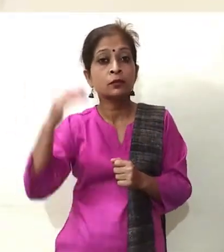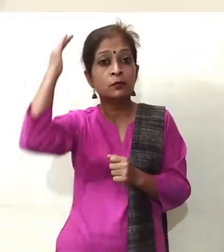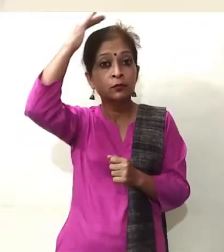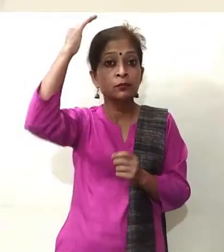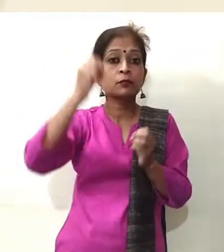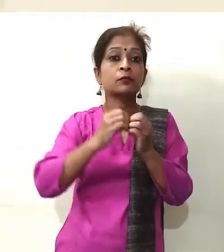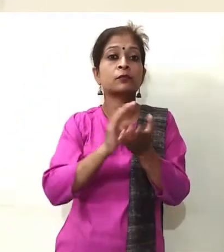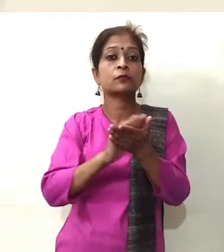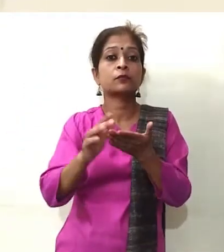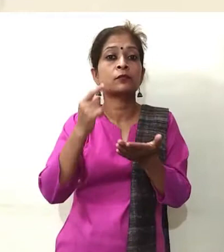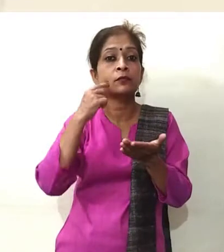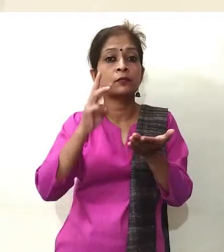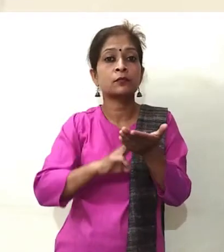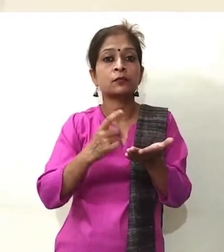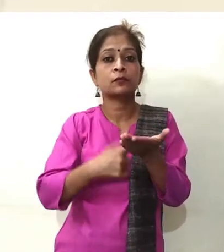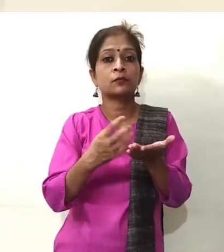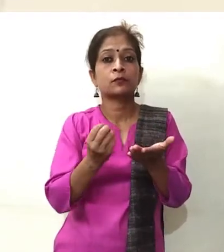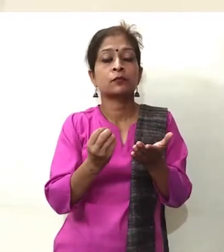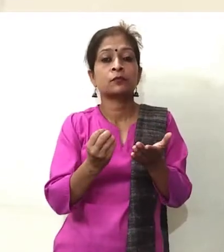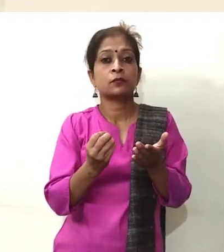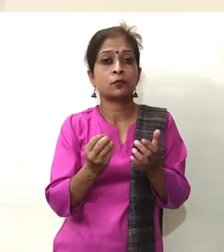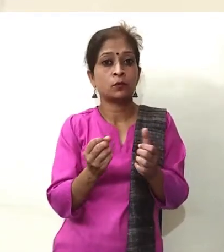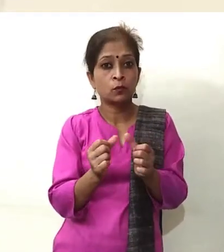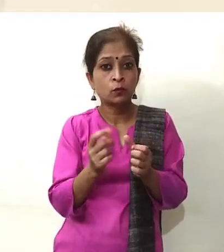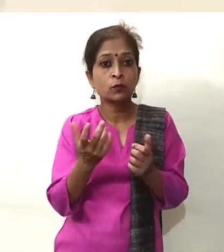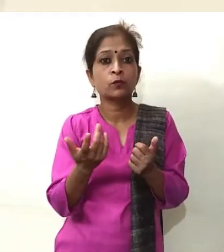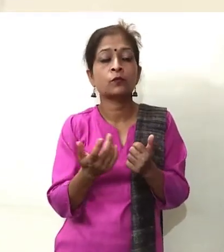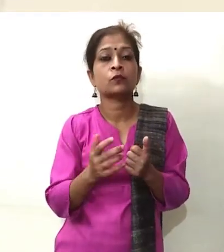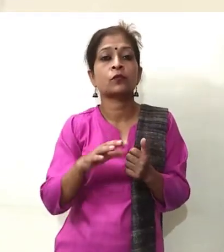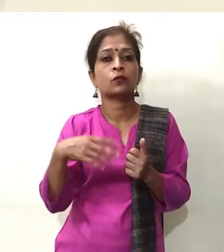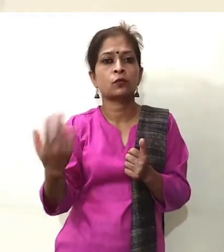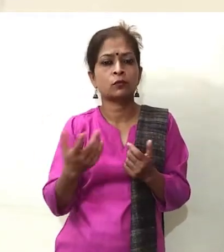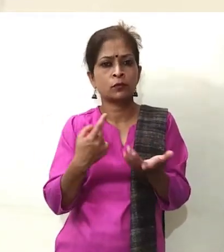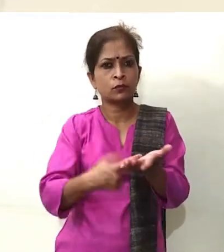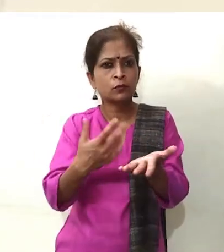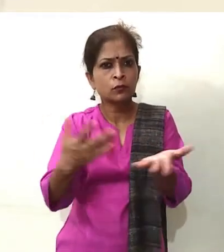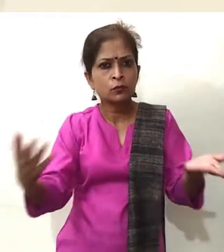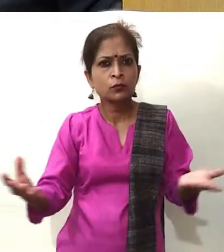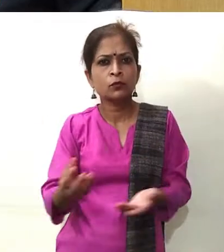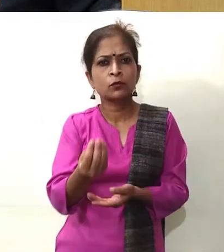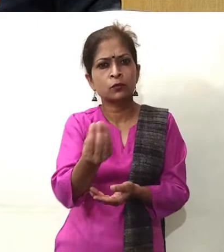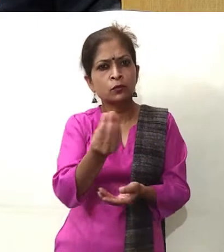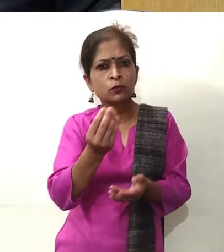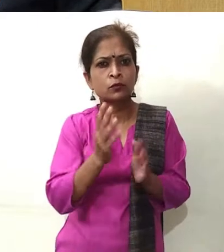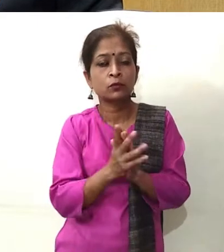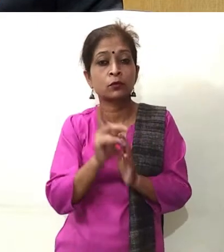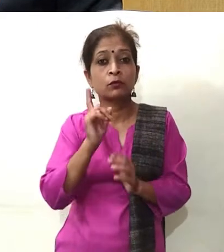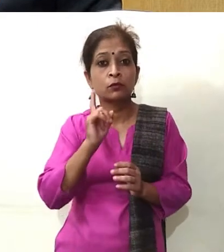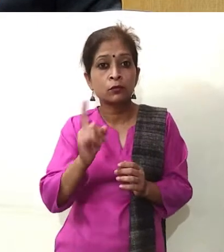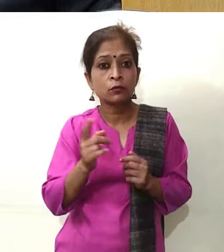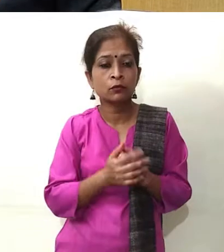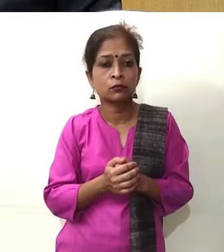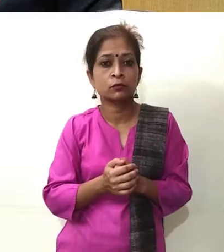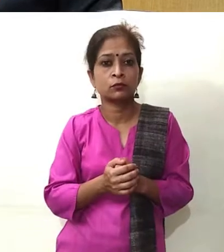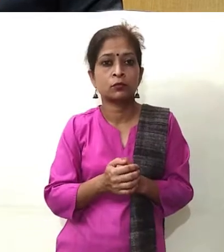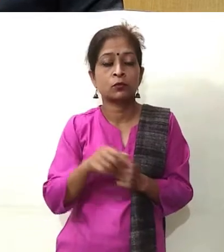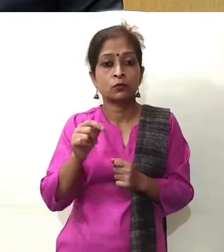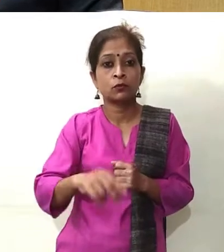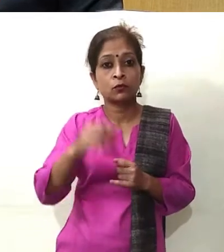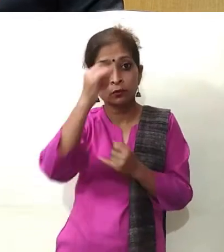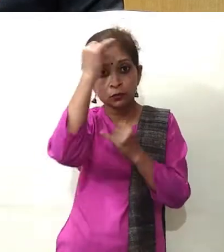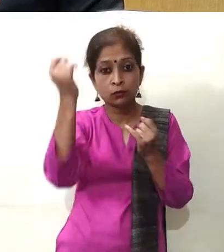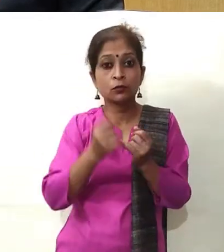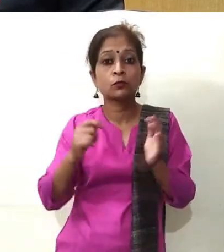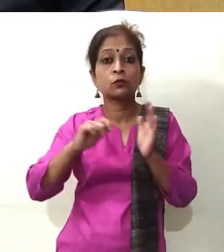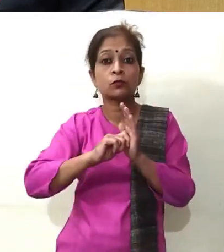अंबेडकर हमारे लिए मान्य है, जी, बिल्कुल। क्योंकि ऐसा व्यक्ति जिसके पास संसाधन नहीं थे उस पे भी वो एक ऐसा योग्य बना कि भारत के संविधान